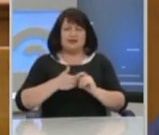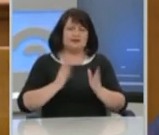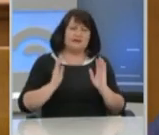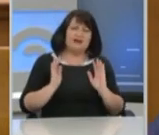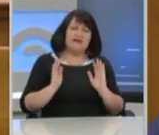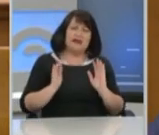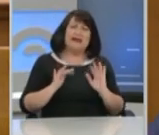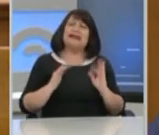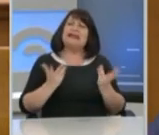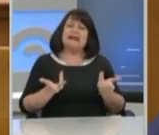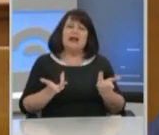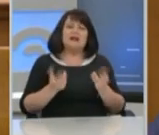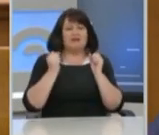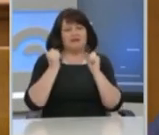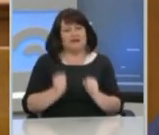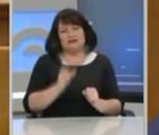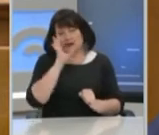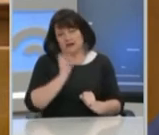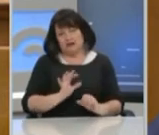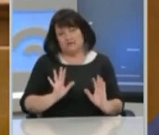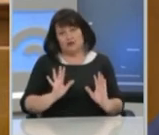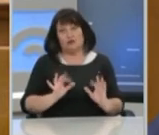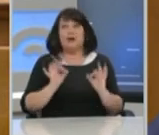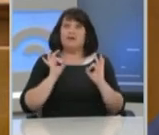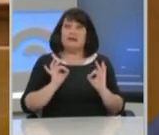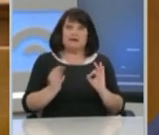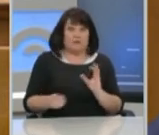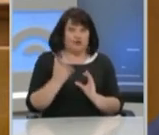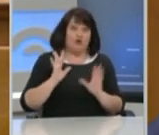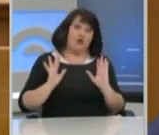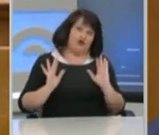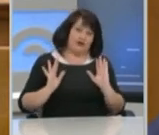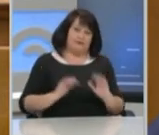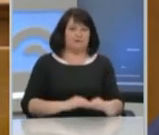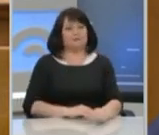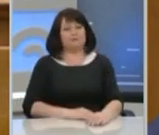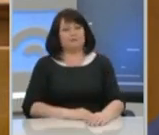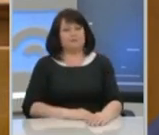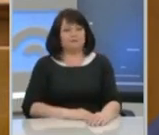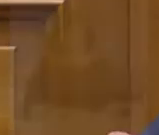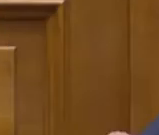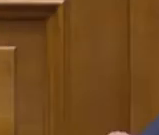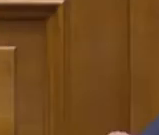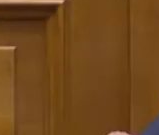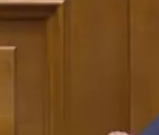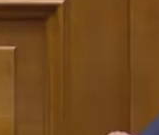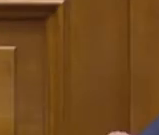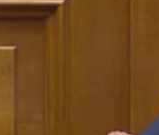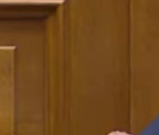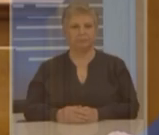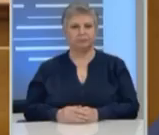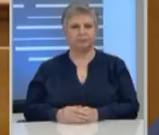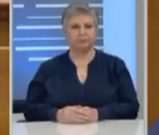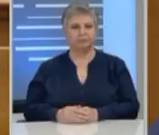για την στοιχειώδη αντικειμενικότητα. Αλλά αυτό βεβαίως δεν είναι καινούριο. Κάθε φορά που ξεδιπλώνατε τα ψεύδι